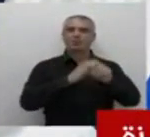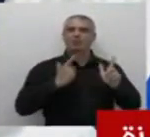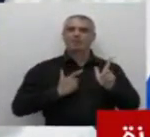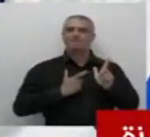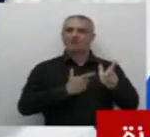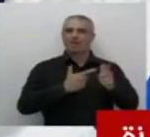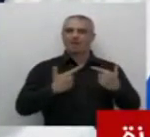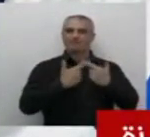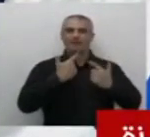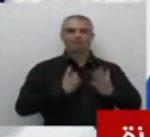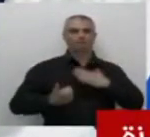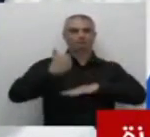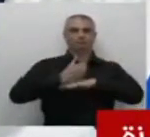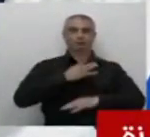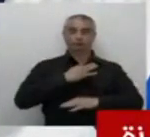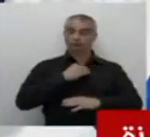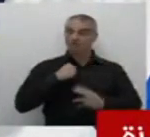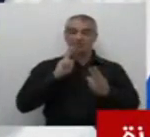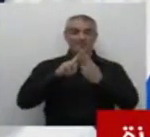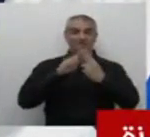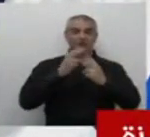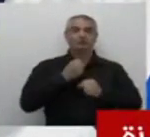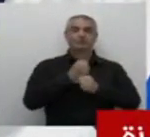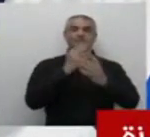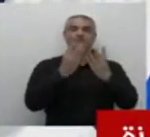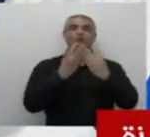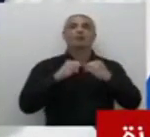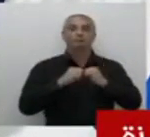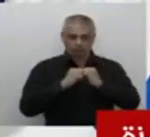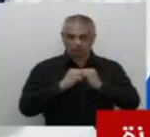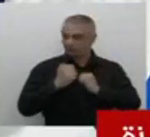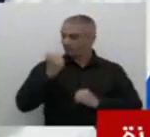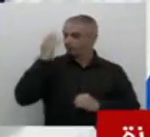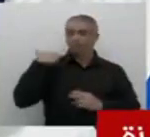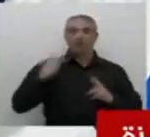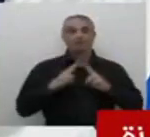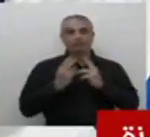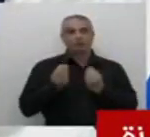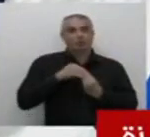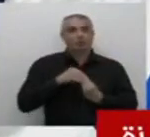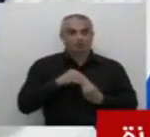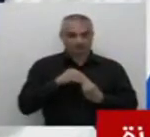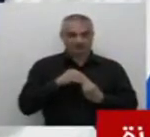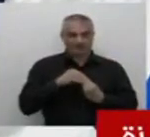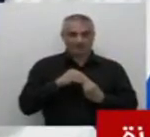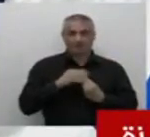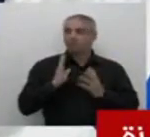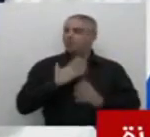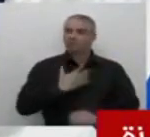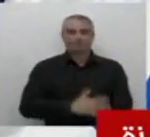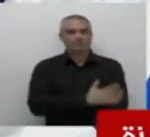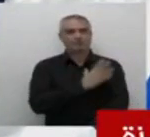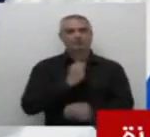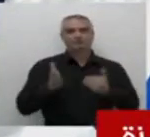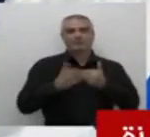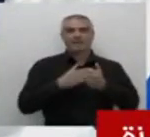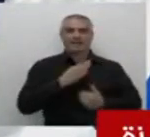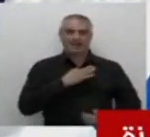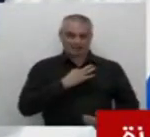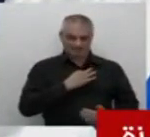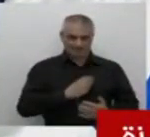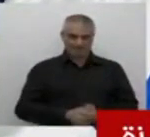نقاشات كثيره بئسي لهذا الهدف وقد التقينا عائلات المفقودين